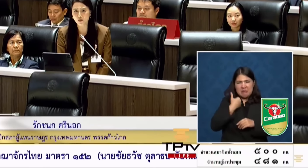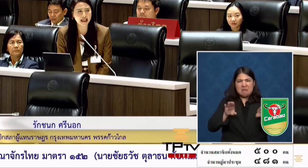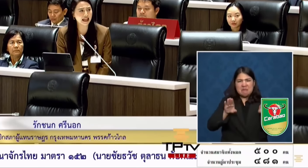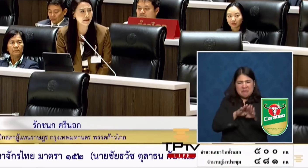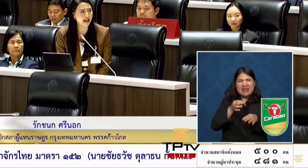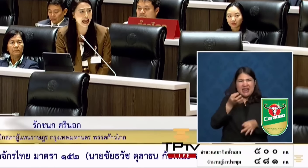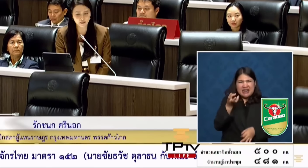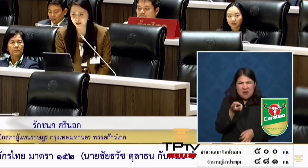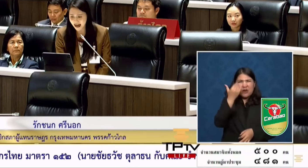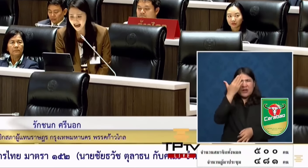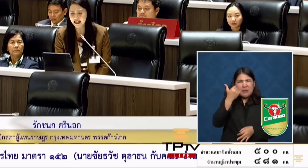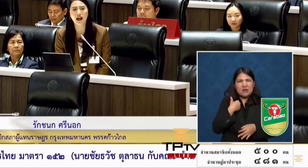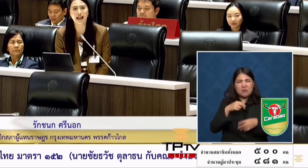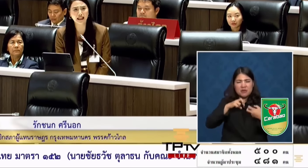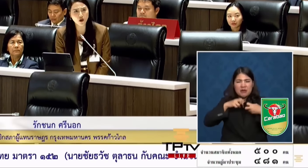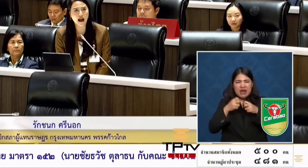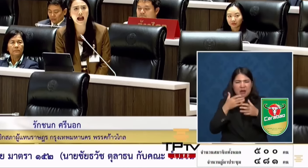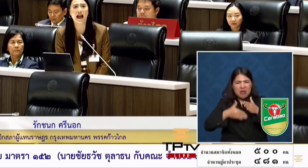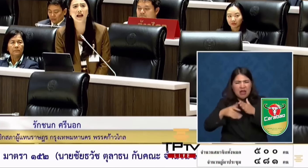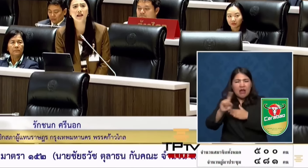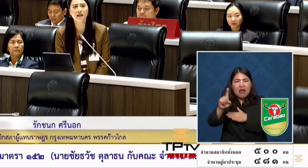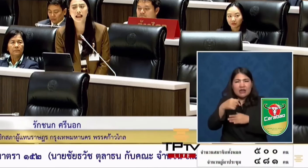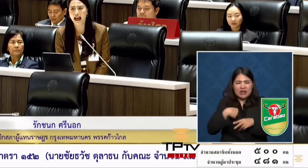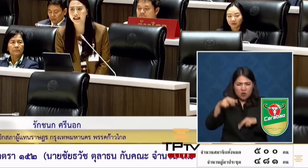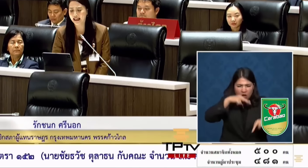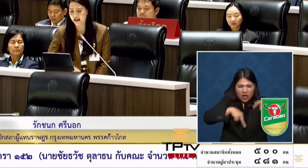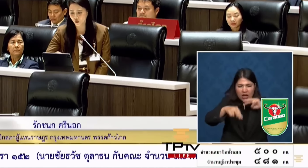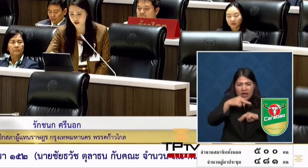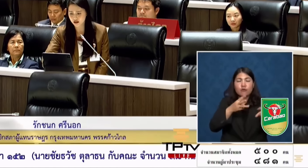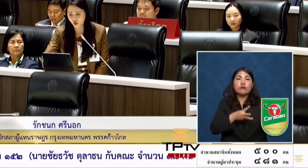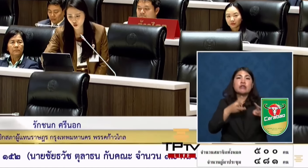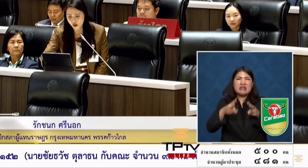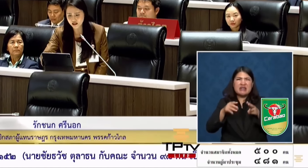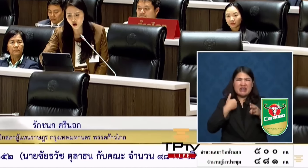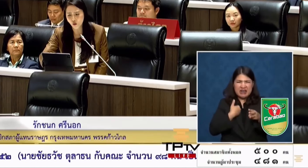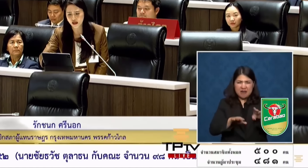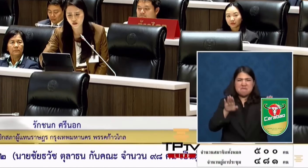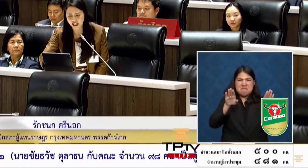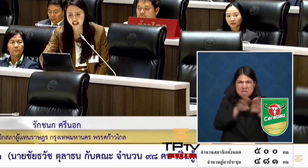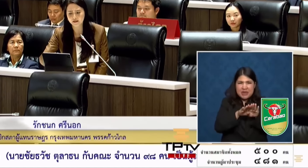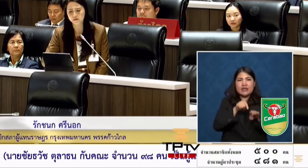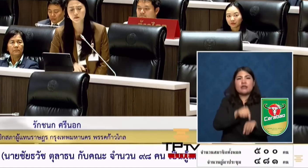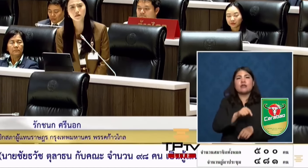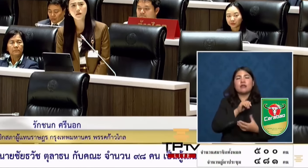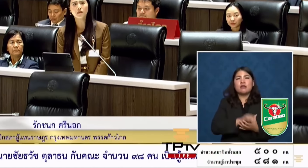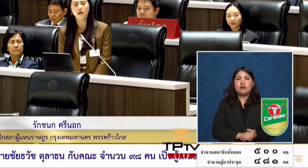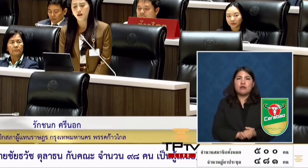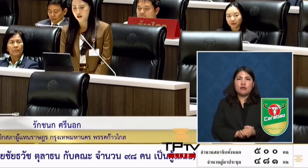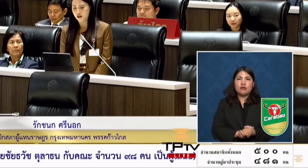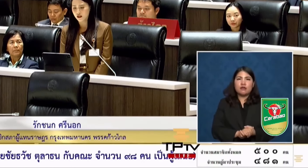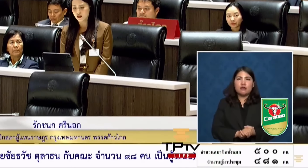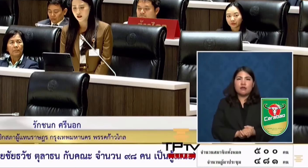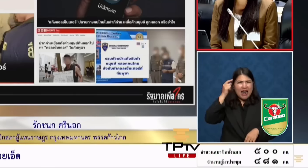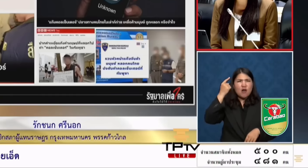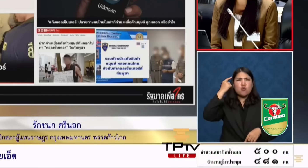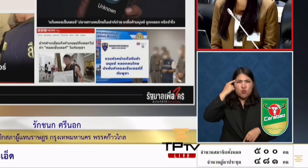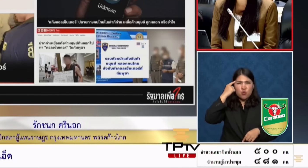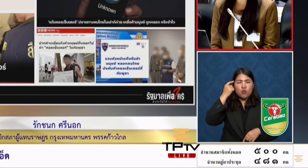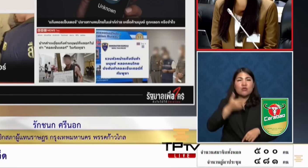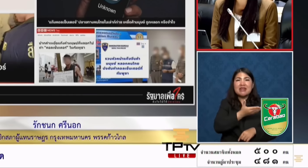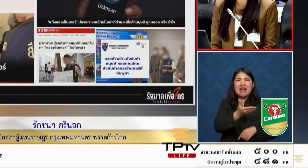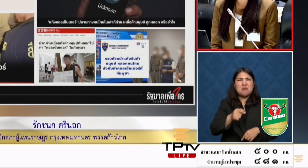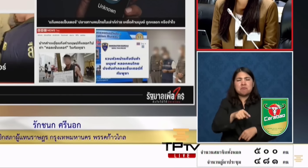ดนี้เนี่ยมันต้องมีอะไรบางอย่างผิดพลาดแล้วค่ะท่านต้องหาทางในการอุดรูรั่วช่องโหว่เหล่านี ้โอ้โห